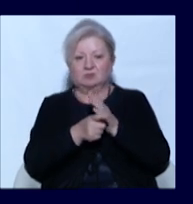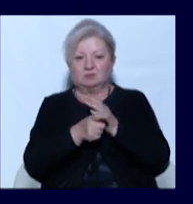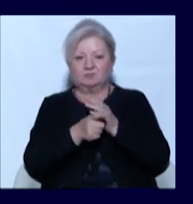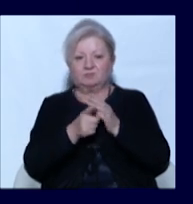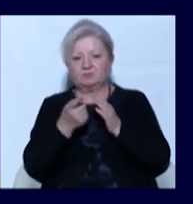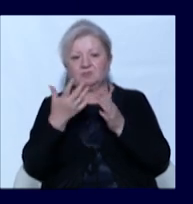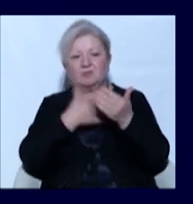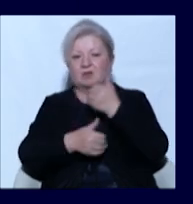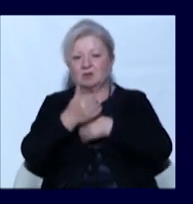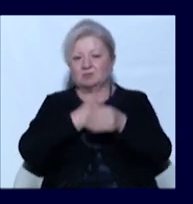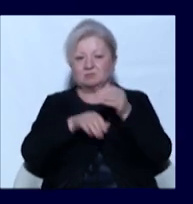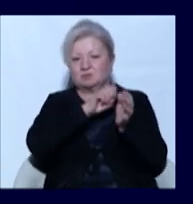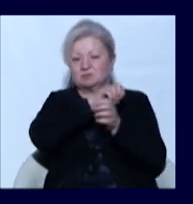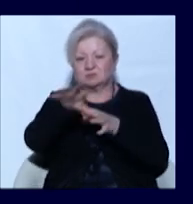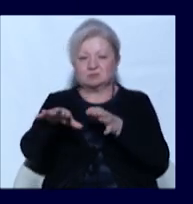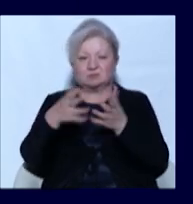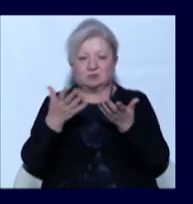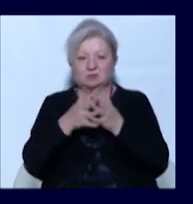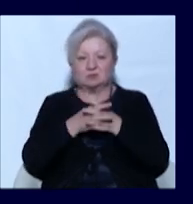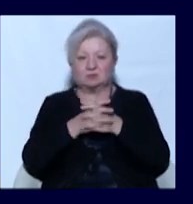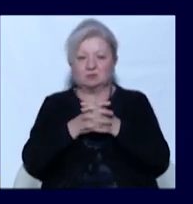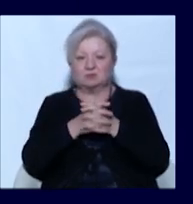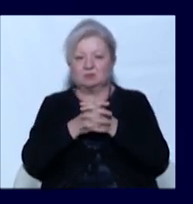იყოს რაღაც ნებისმიერი წყარო.